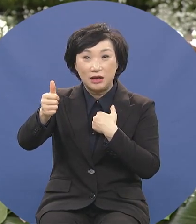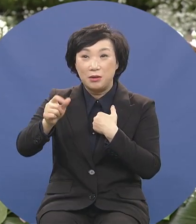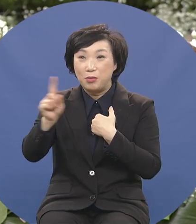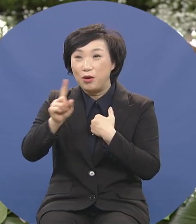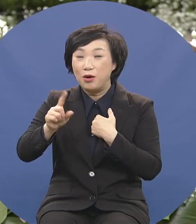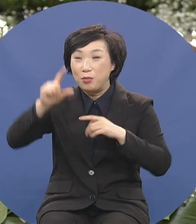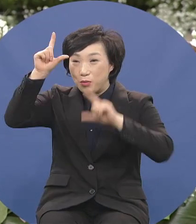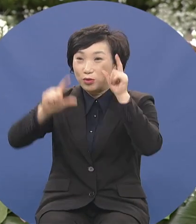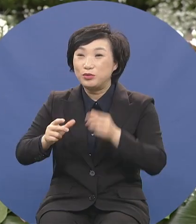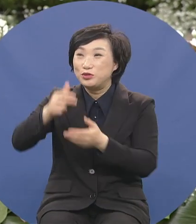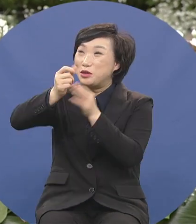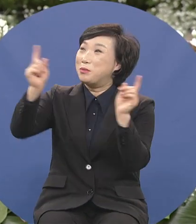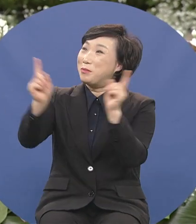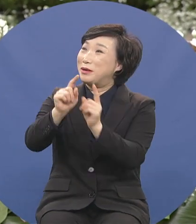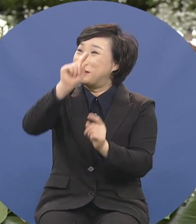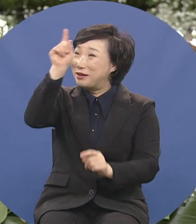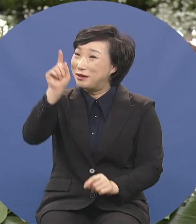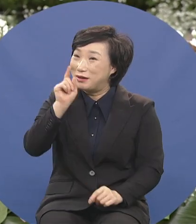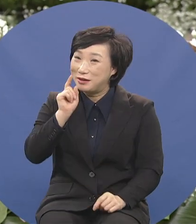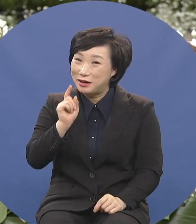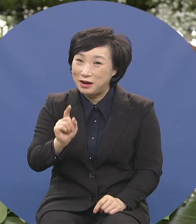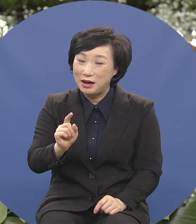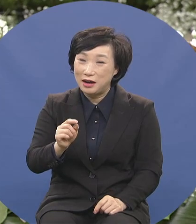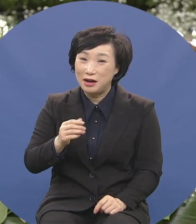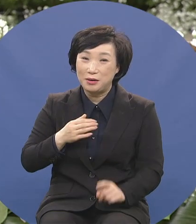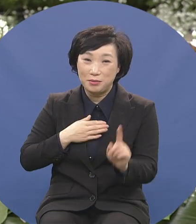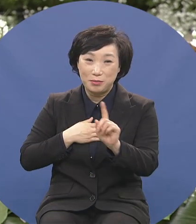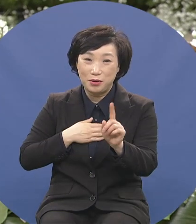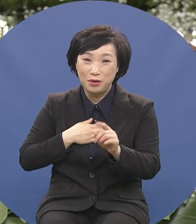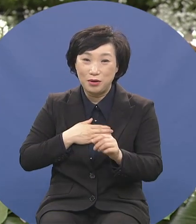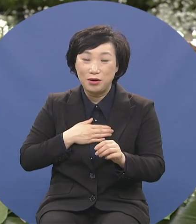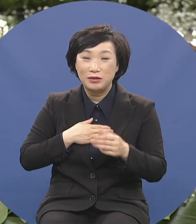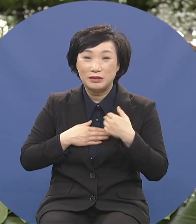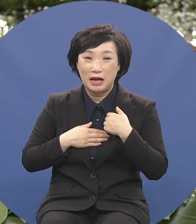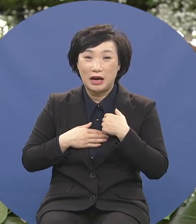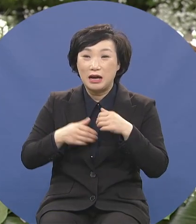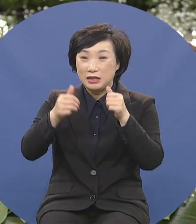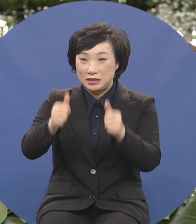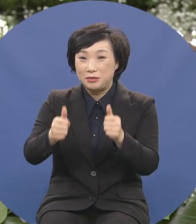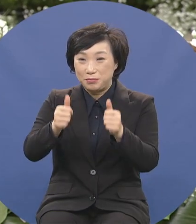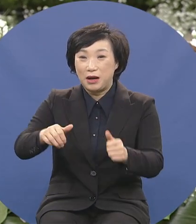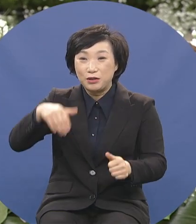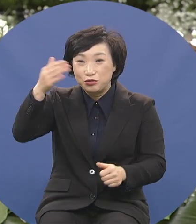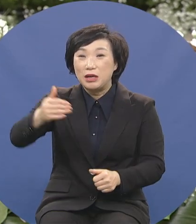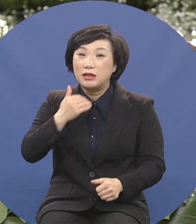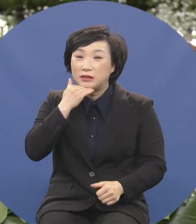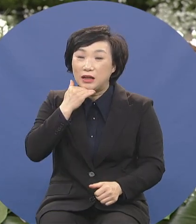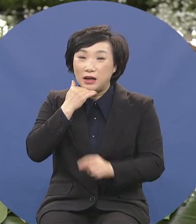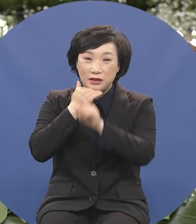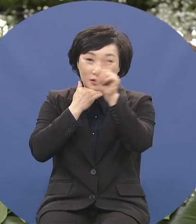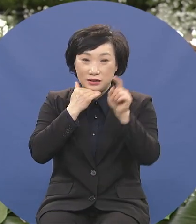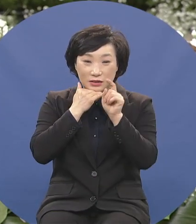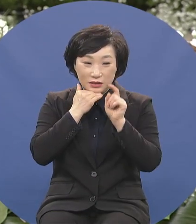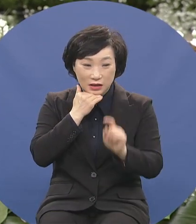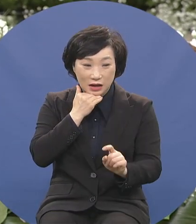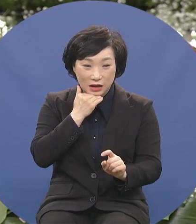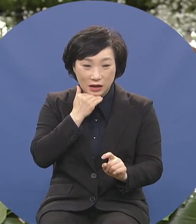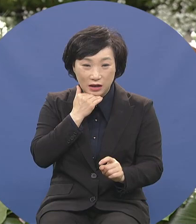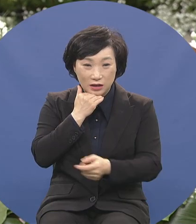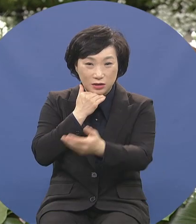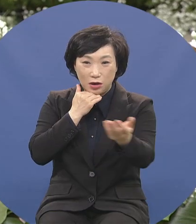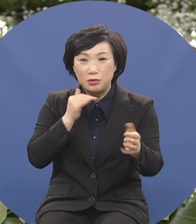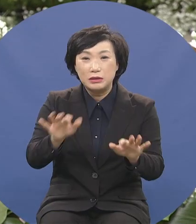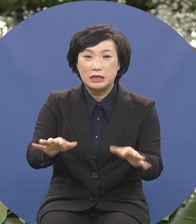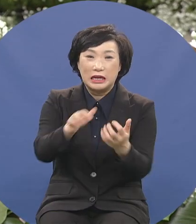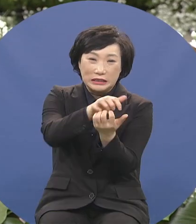어떤 모습으로 뵐 것이며 무엇이 심판 후에 기다리겠는가. 이를